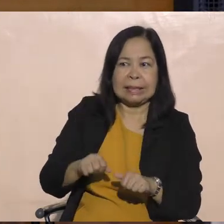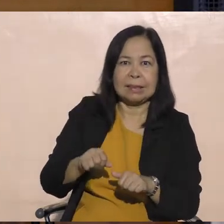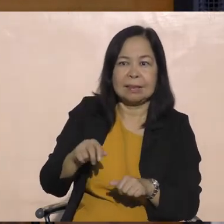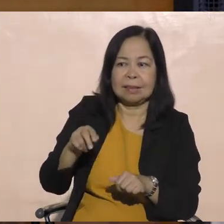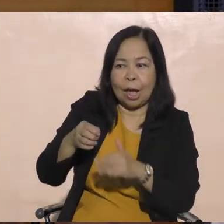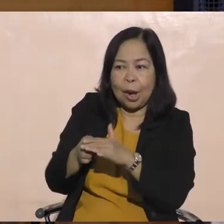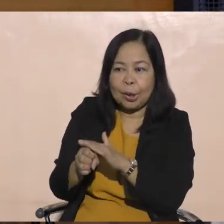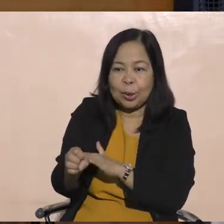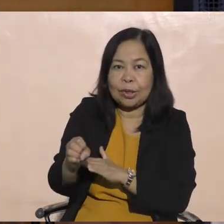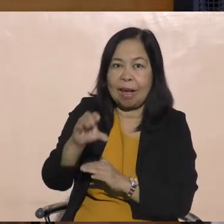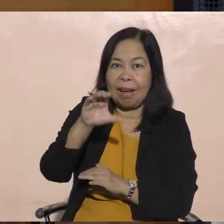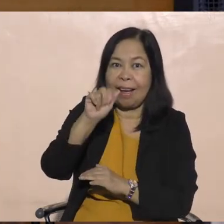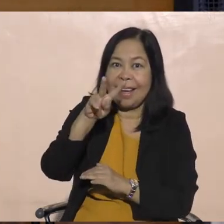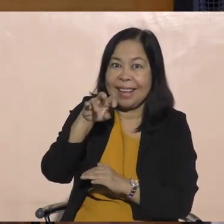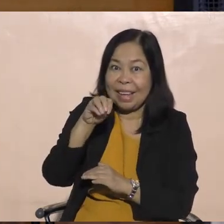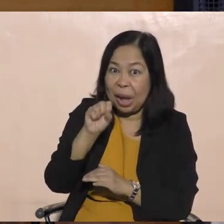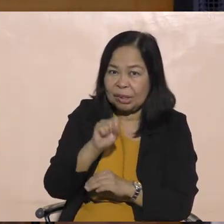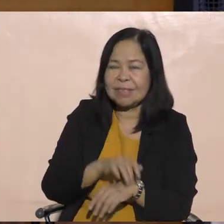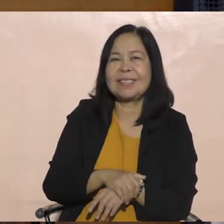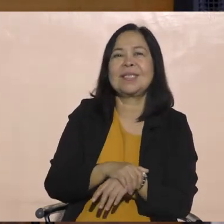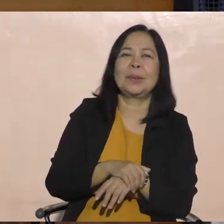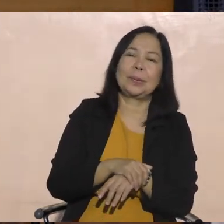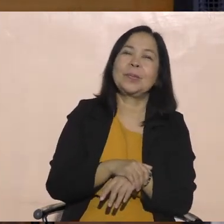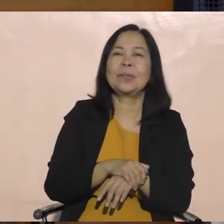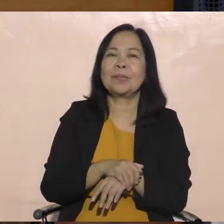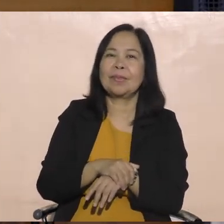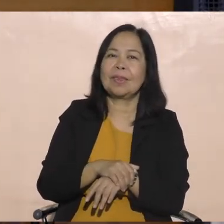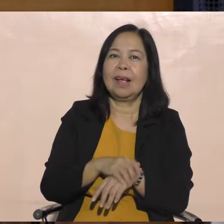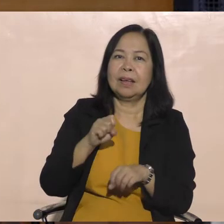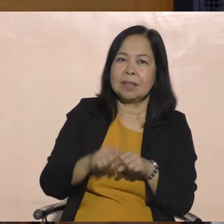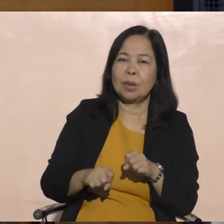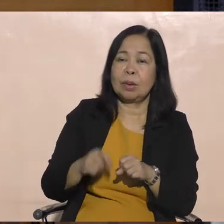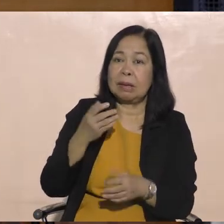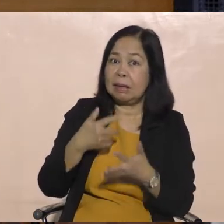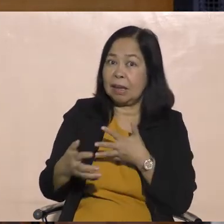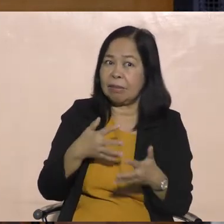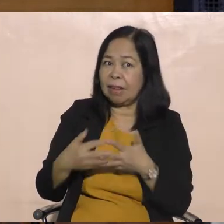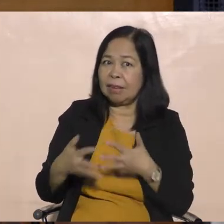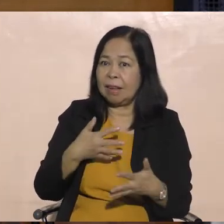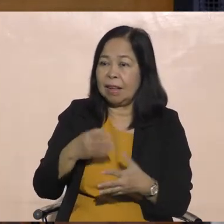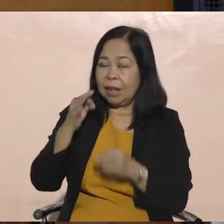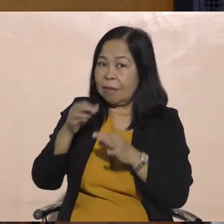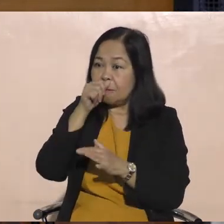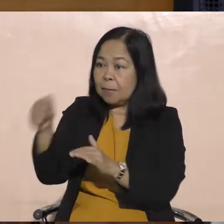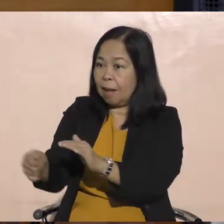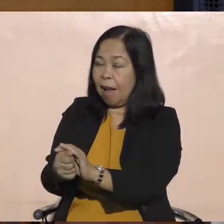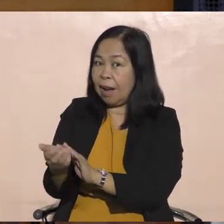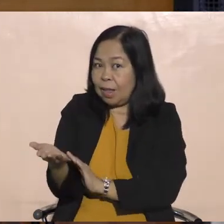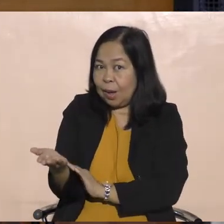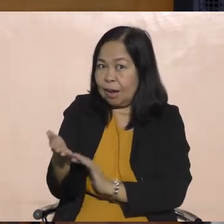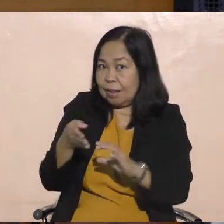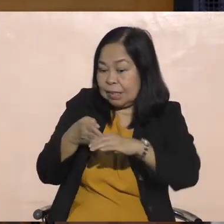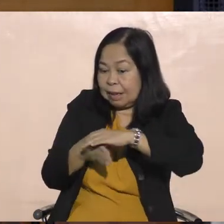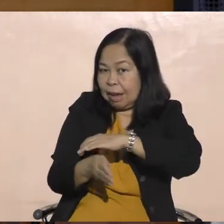search all the caves and he would be killed. Nahadlok sa mga kaigsunan. Bisan to, nakatago na siya sa usan niya itong mga